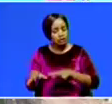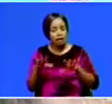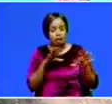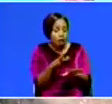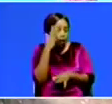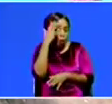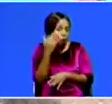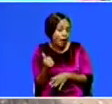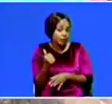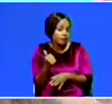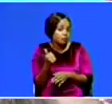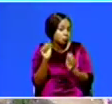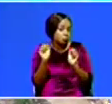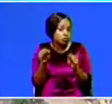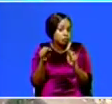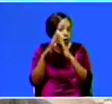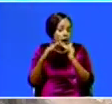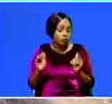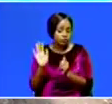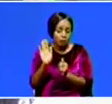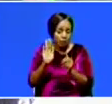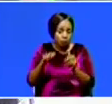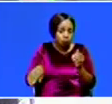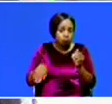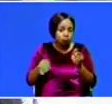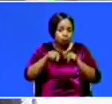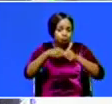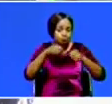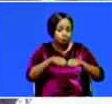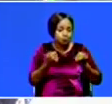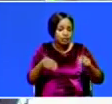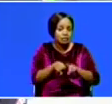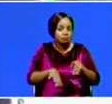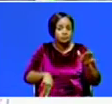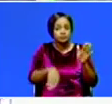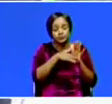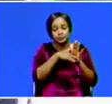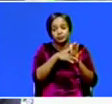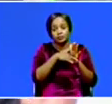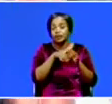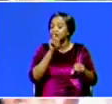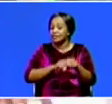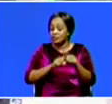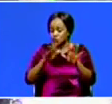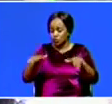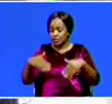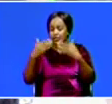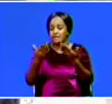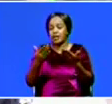kubomolewa makazi yao na kufurushwa kutoka ardhi hiyo. Mama Uhuru alipopatiwa plots, alipatiwa plot